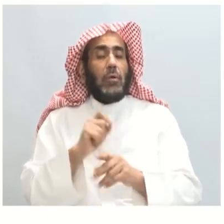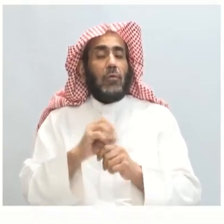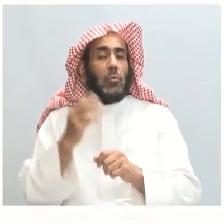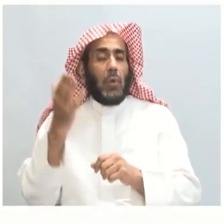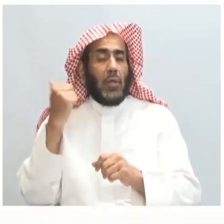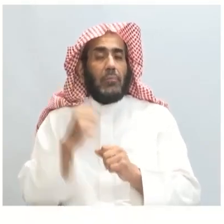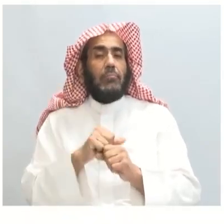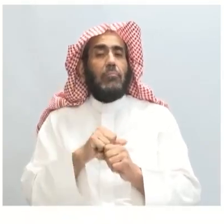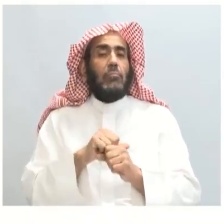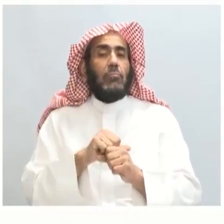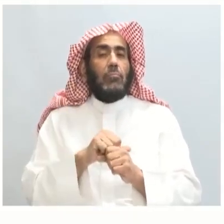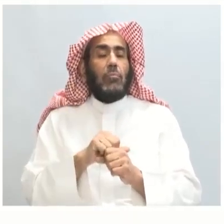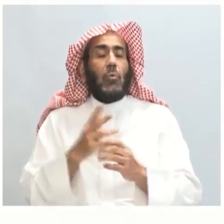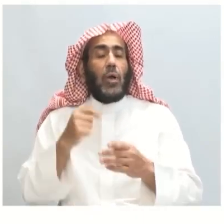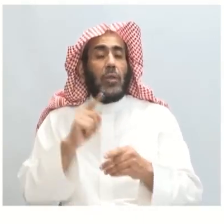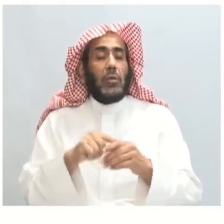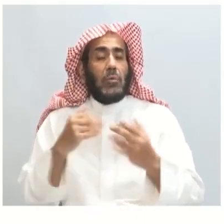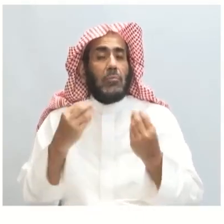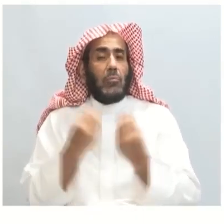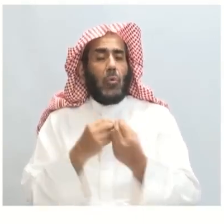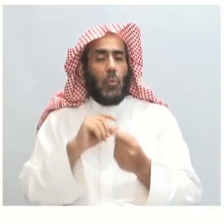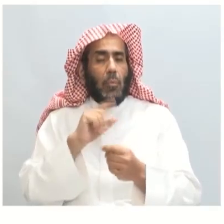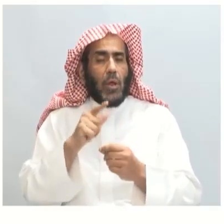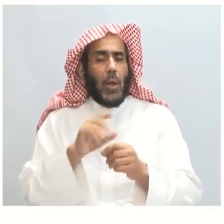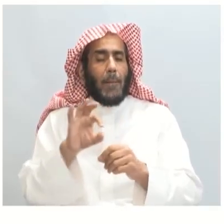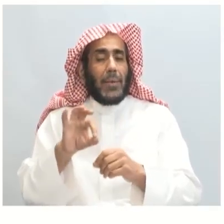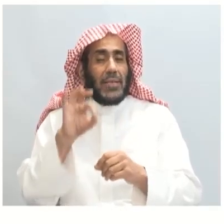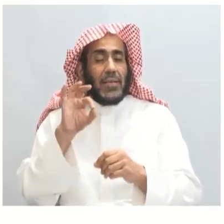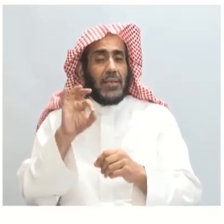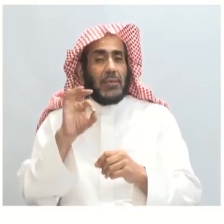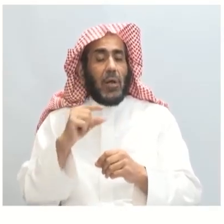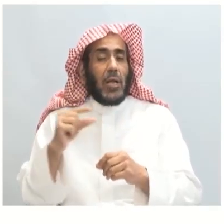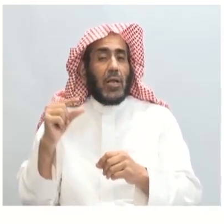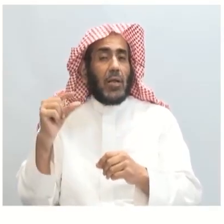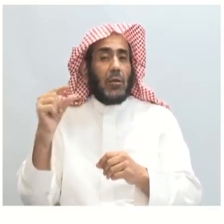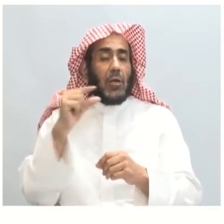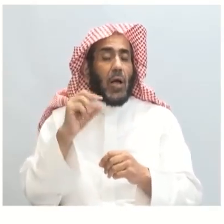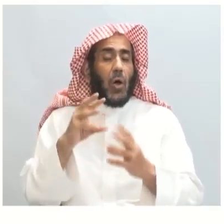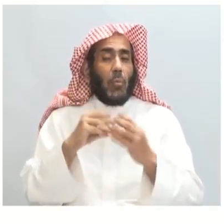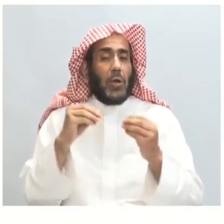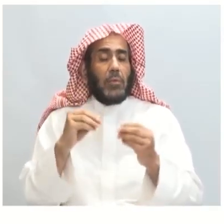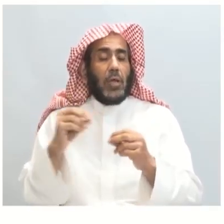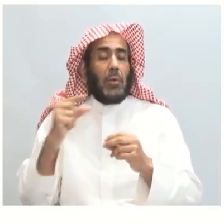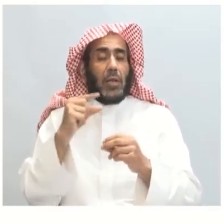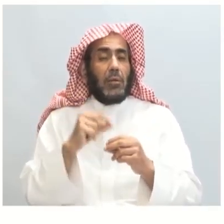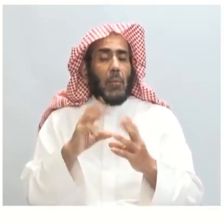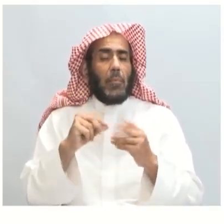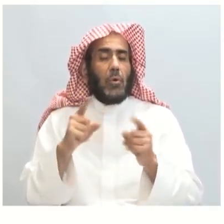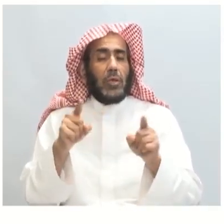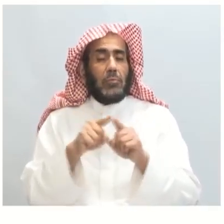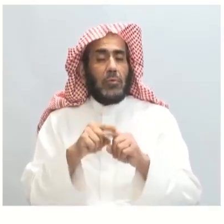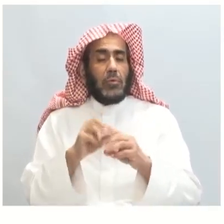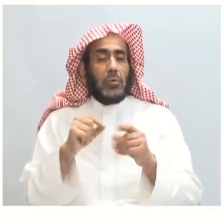ماض ايضا انا وانتم قمنا باختيار الكلمه او معنى الكلمات مع ما